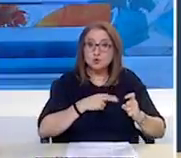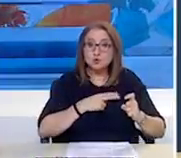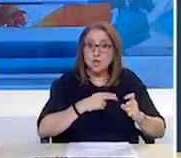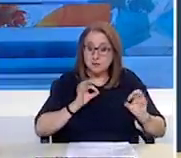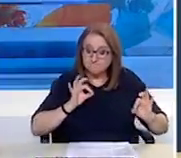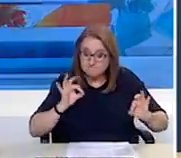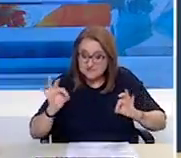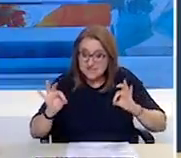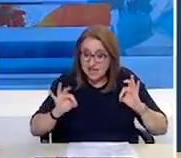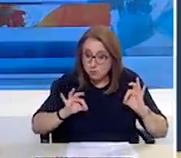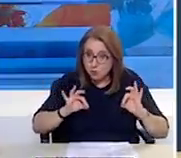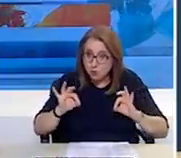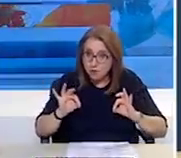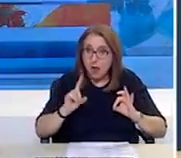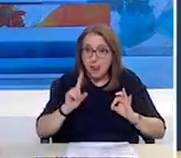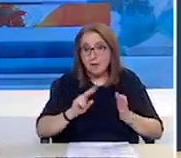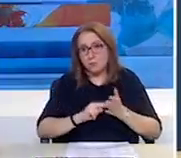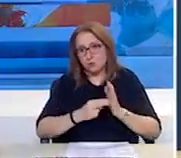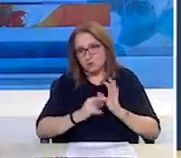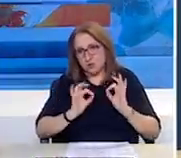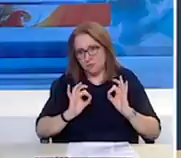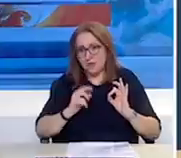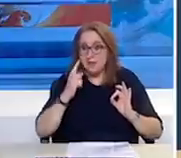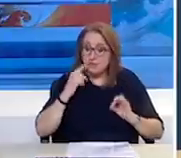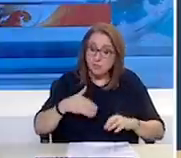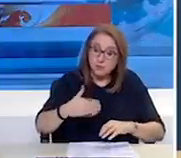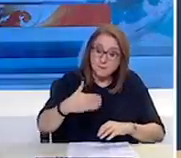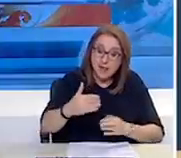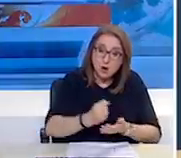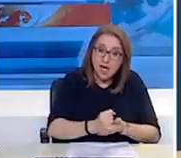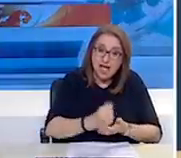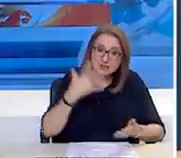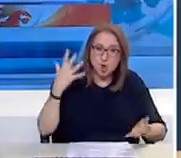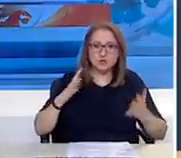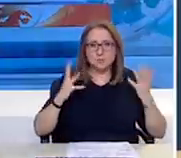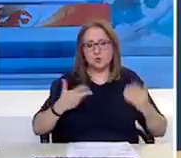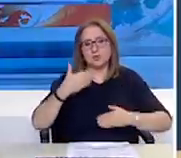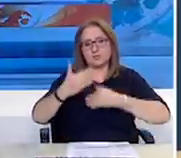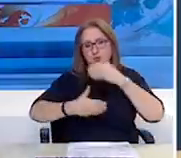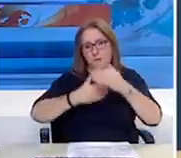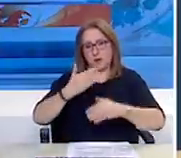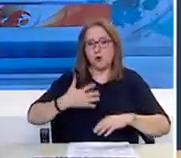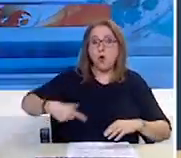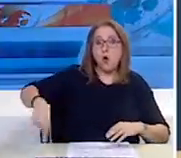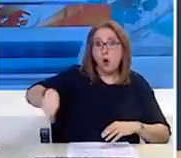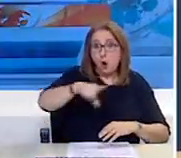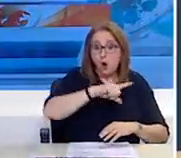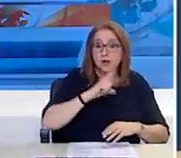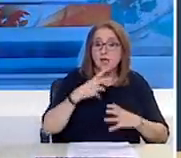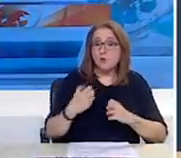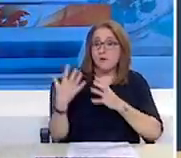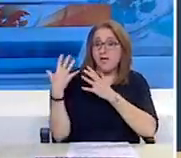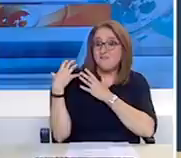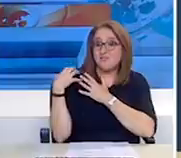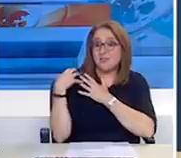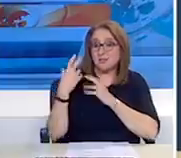αξιολογηθούν όπως έχει γίνει και σε προηγούμενες φάσεις. Μοιραζόμαστε όλοι μας την ίδια ευθύνη και η πολιτεία